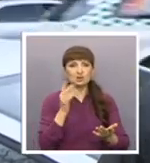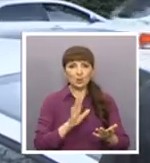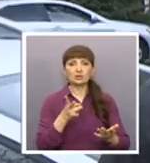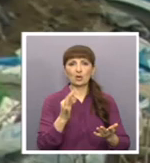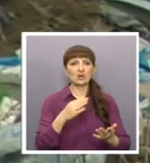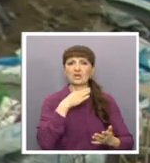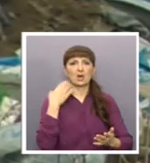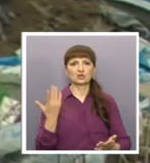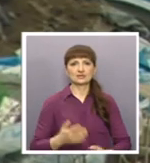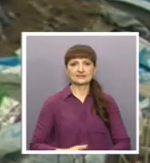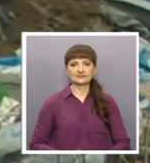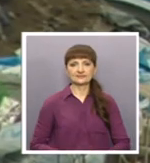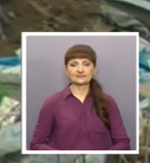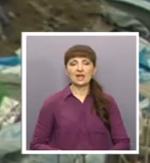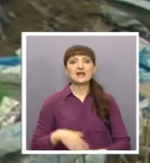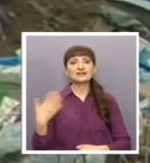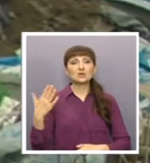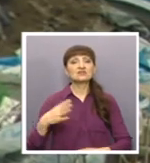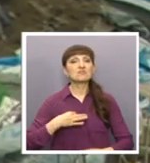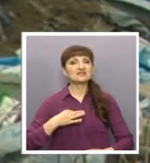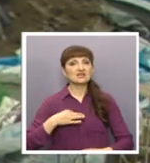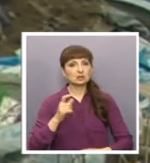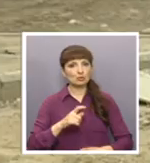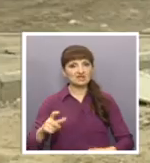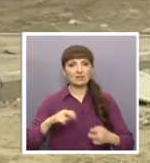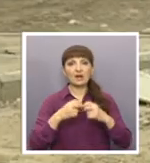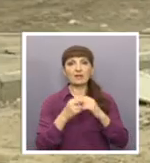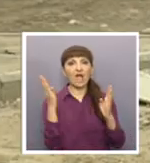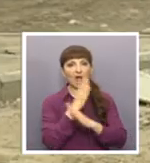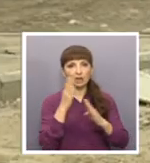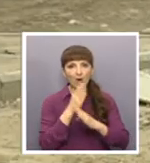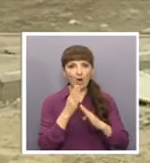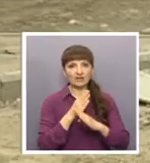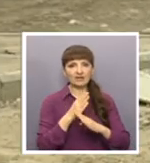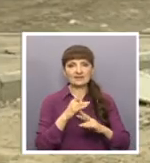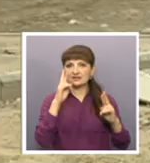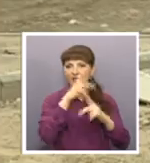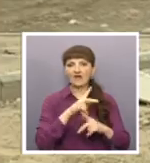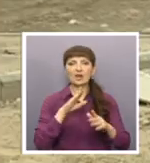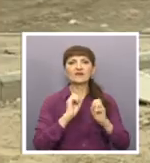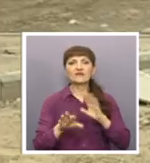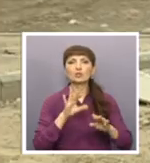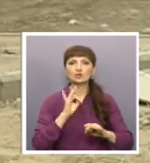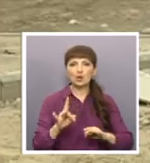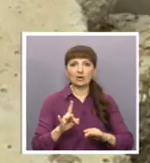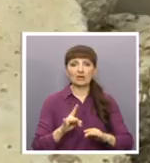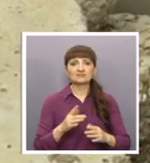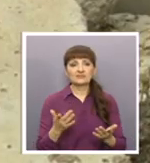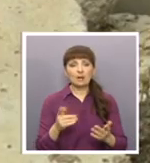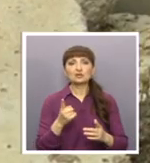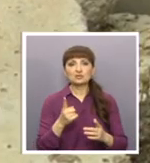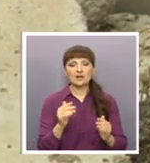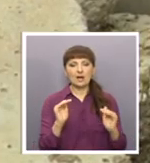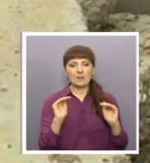как бы не хочется. С одной стороны, безразличие населения к проблемам экологии из-за неверной утилизации мусора можно объяснить невозможностью держать на